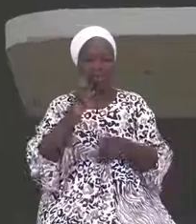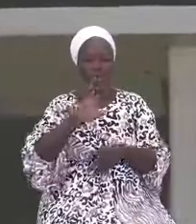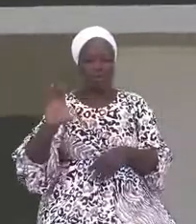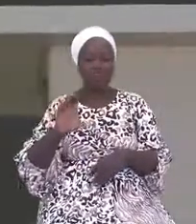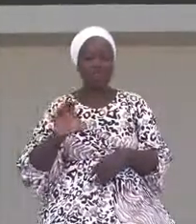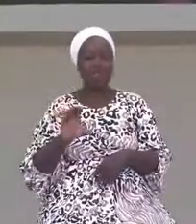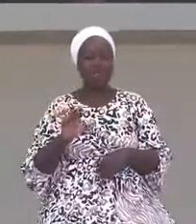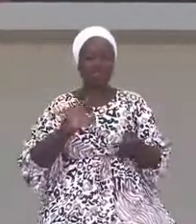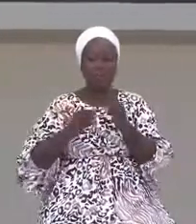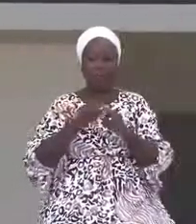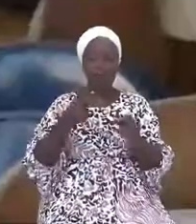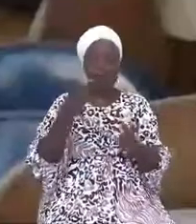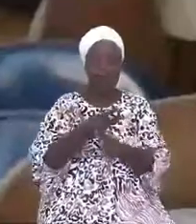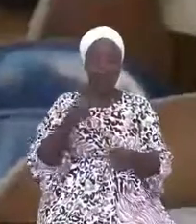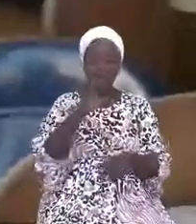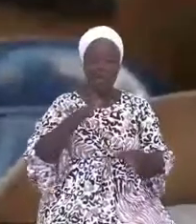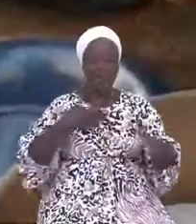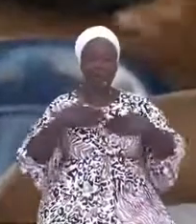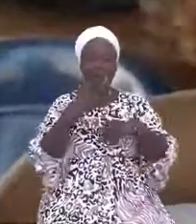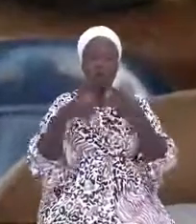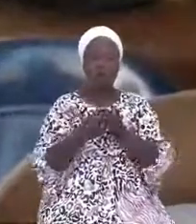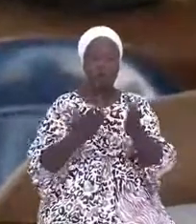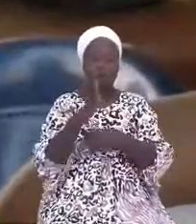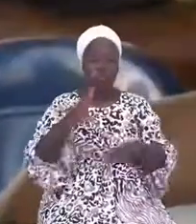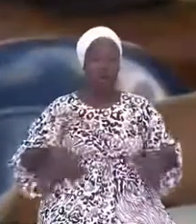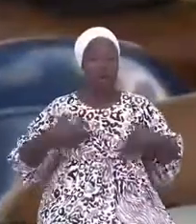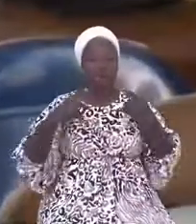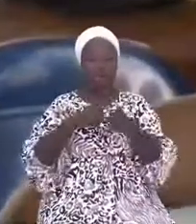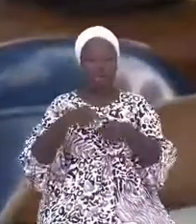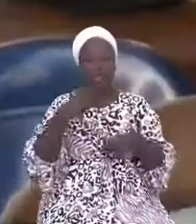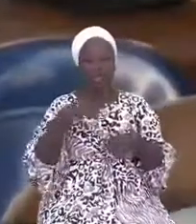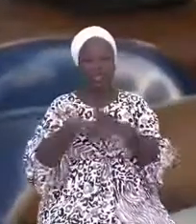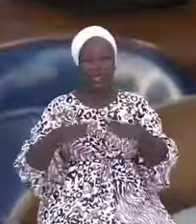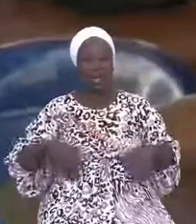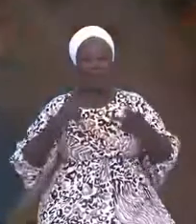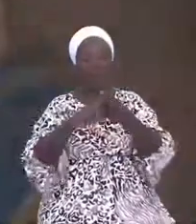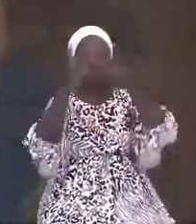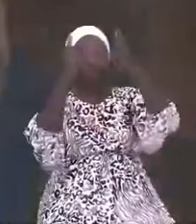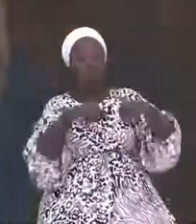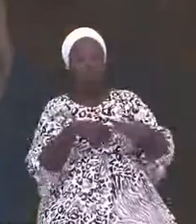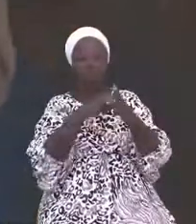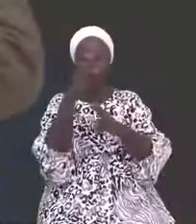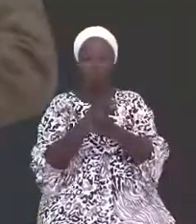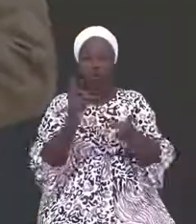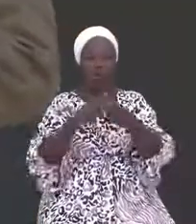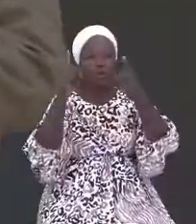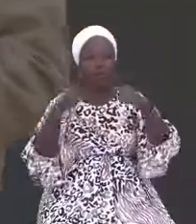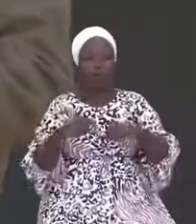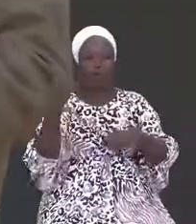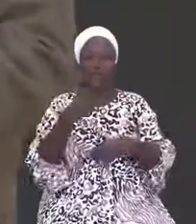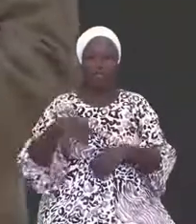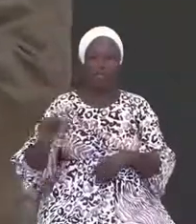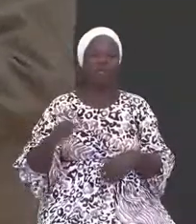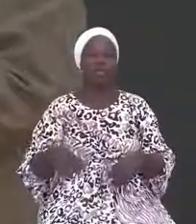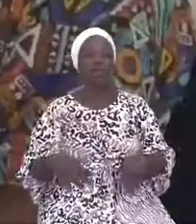de ta vie. Alors, il dit, dans le siècle présent et dans le siècle à venir,